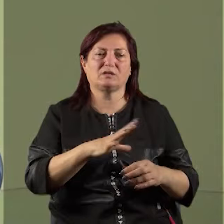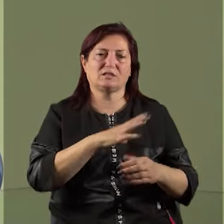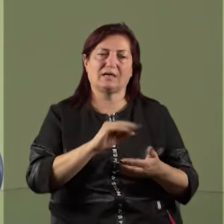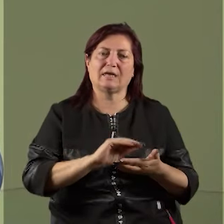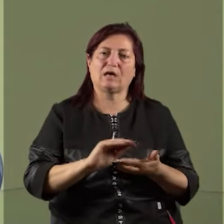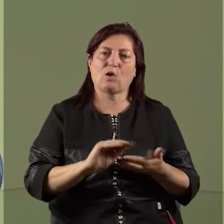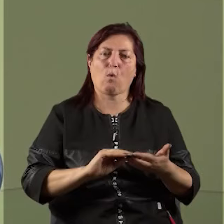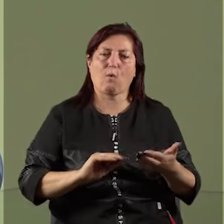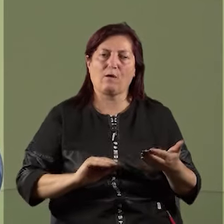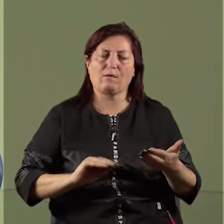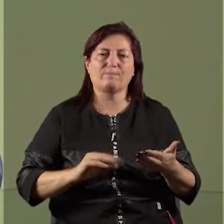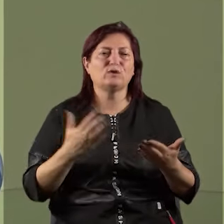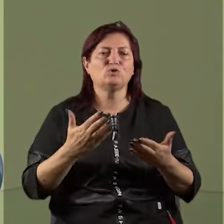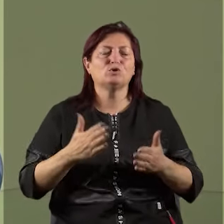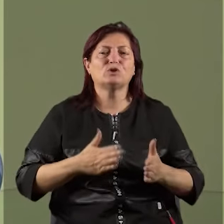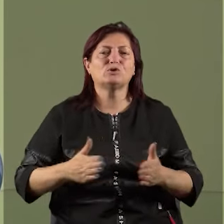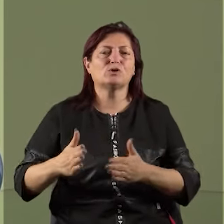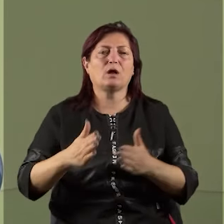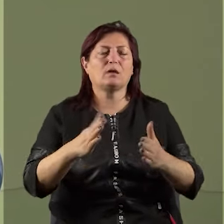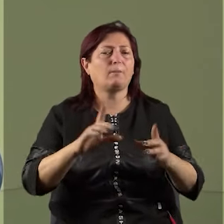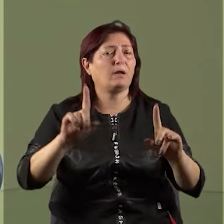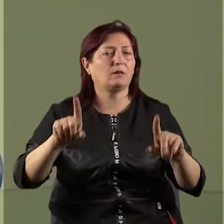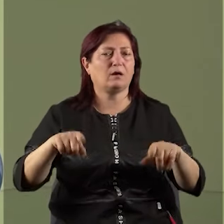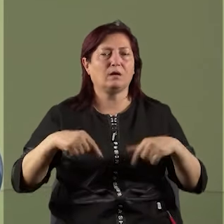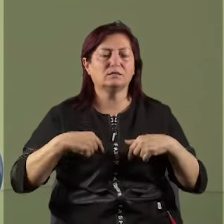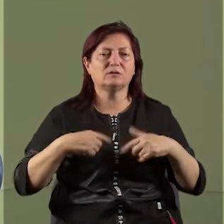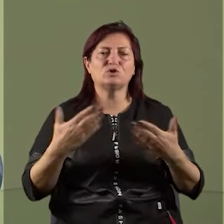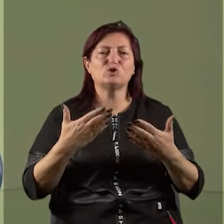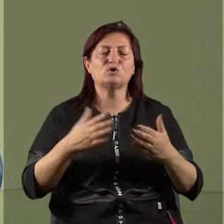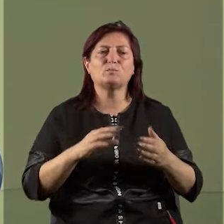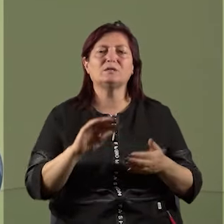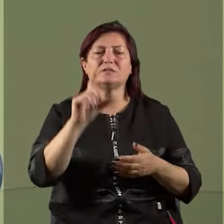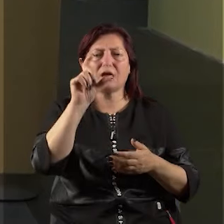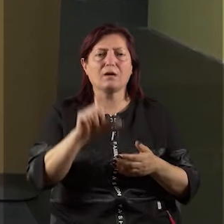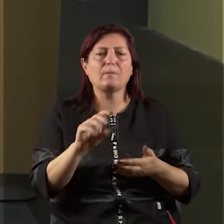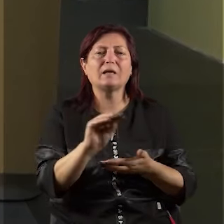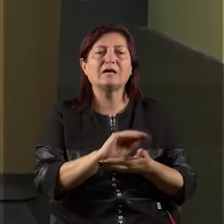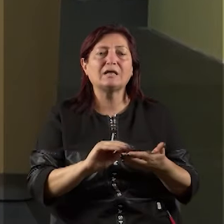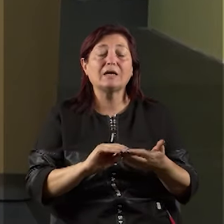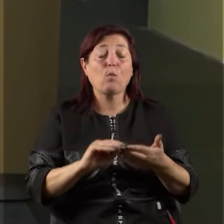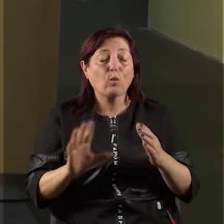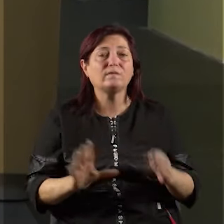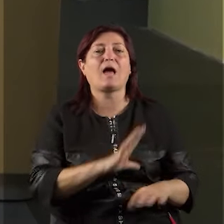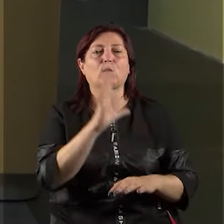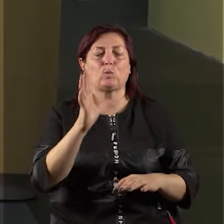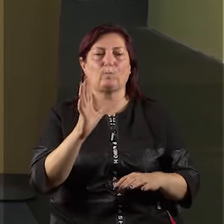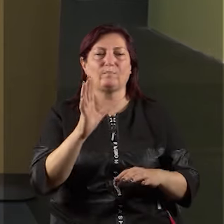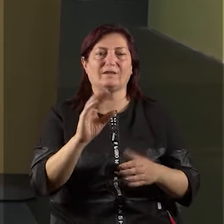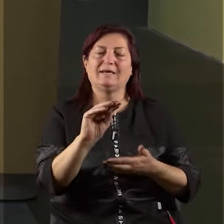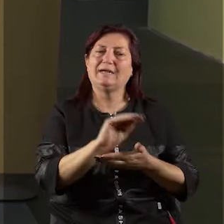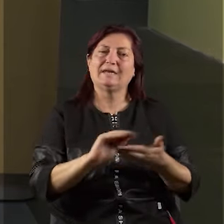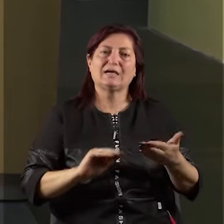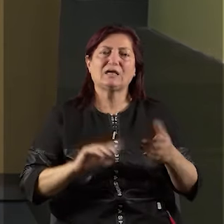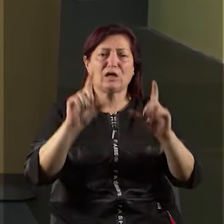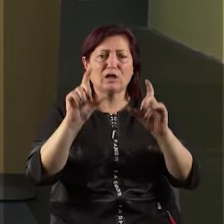գրողը, ինչ ճանապարհ է անցել, ինչպես են գրող, այսպես ասած, դառնում, հա, գրողի